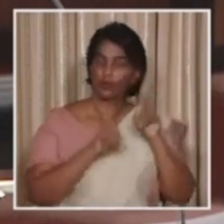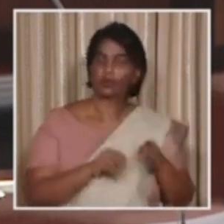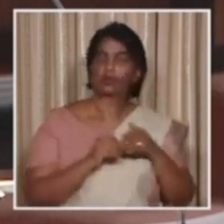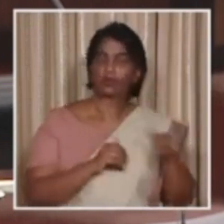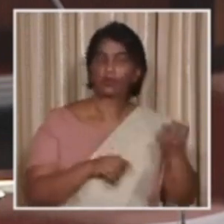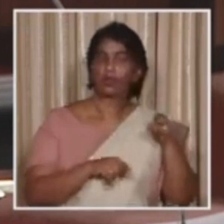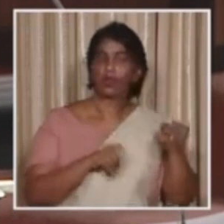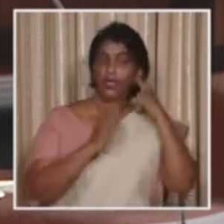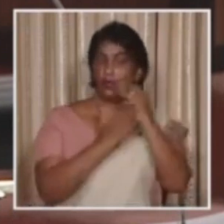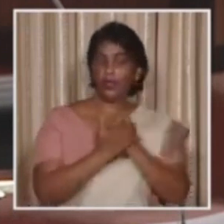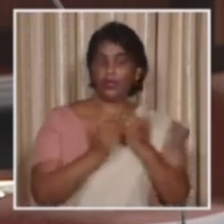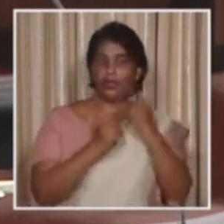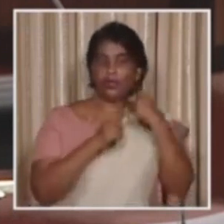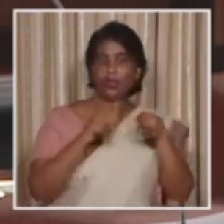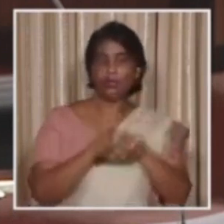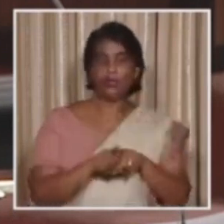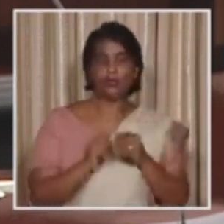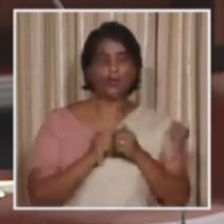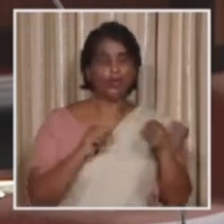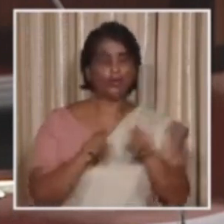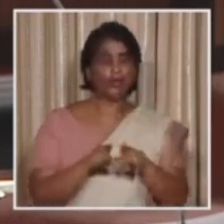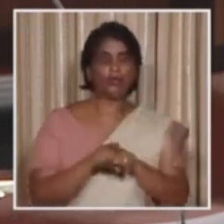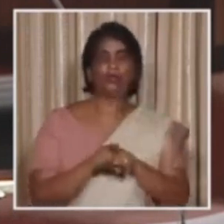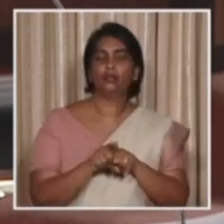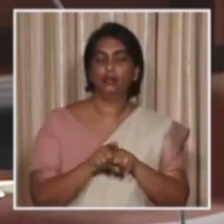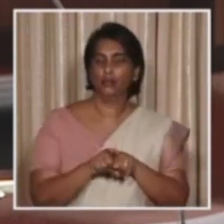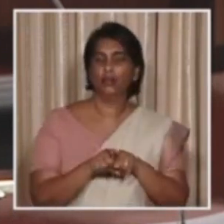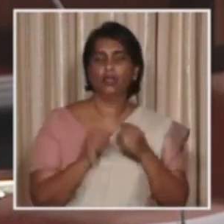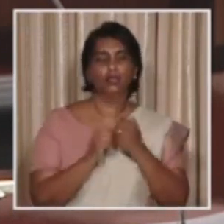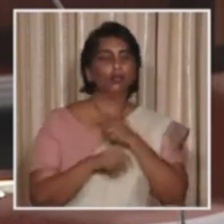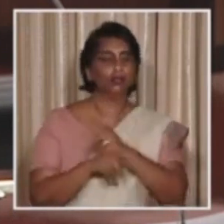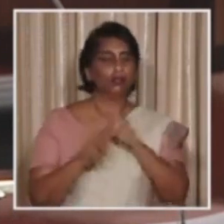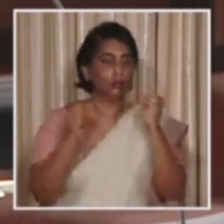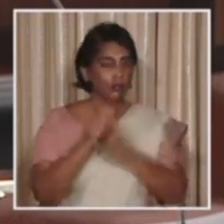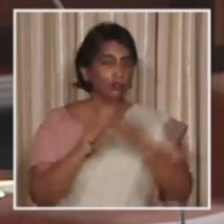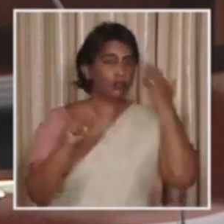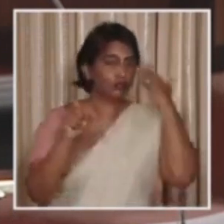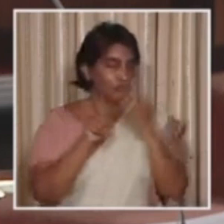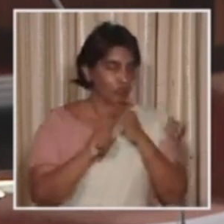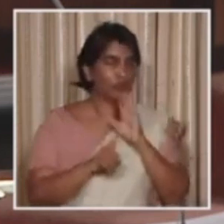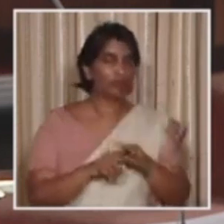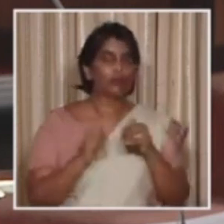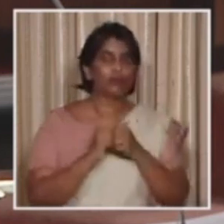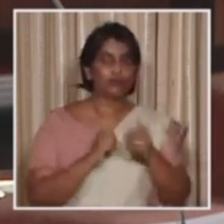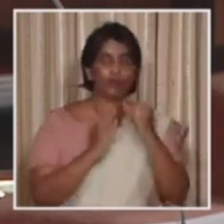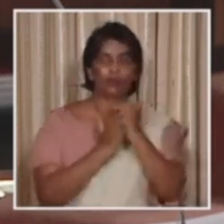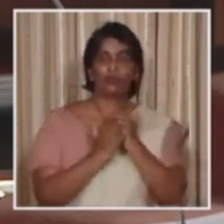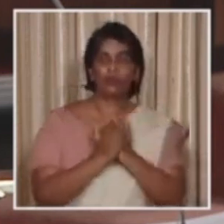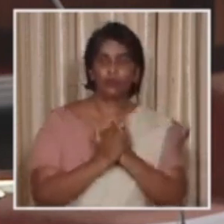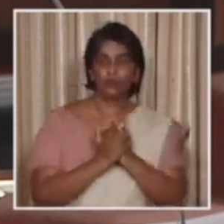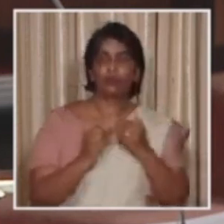2000 நடைபெற்ற படுகொலை நீதிமன்றம் என்ன தீர்ப்பு அளித்திருக்கிறது என்பதை வெளிக்கொணர வேண்டும்